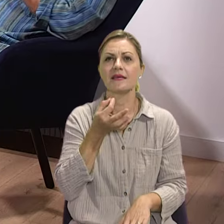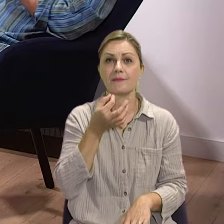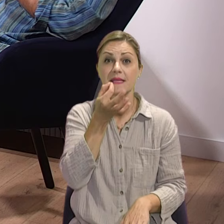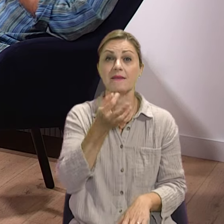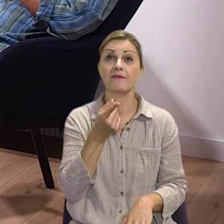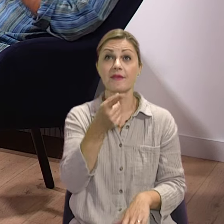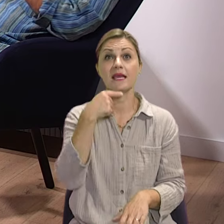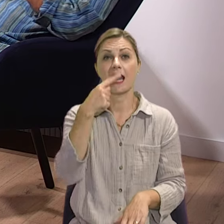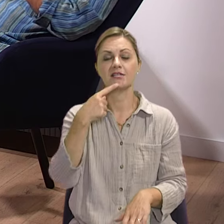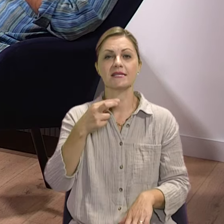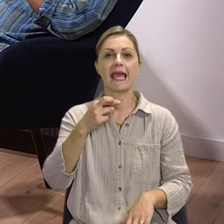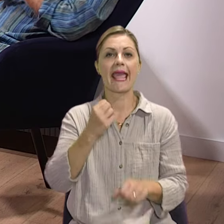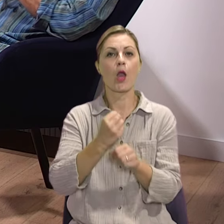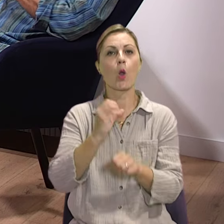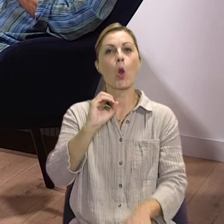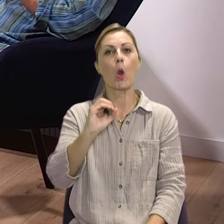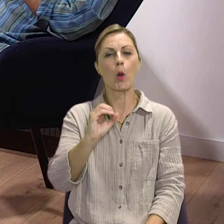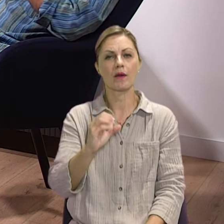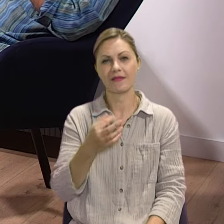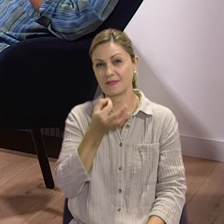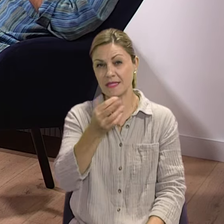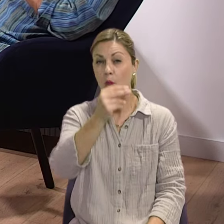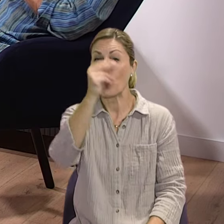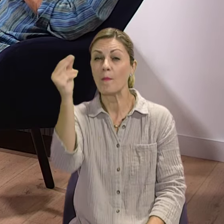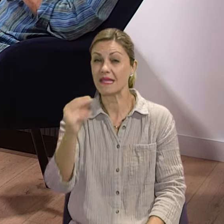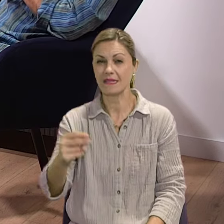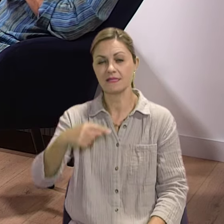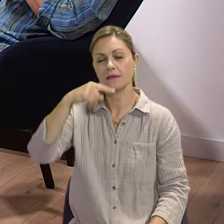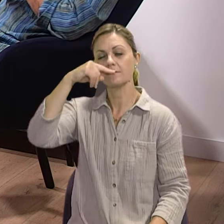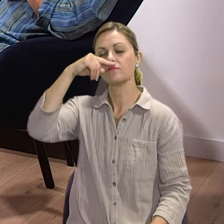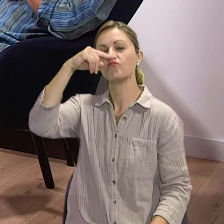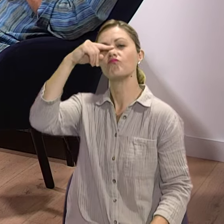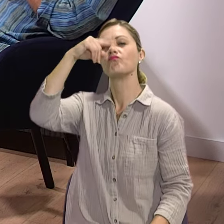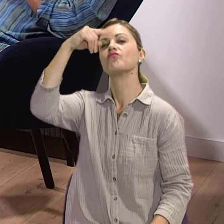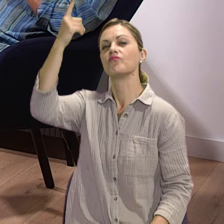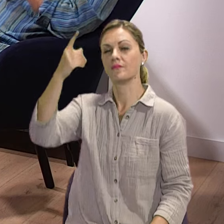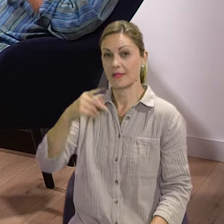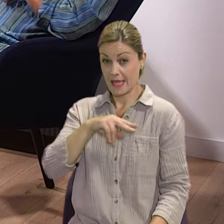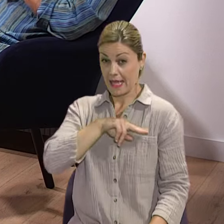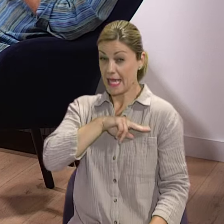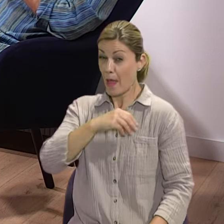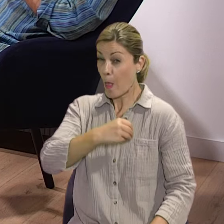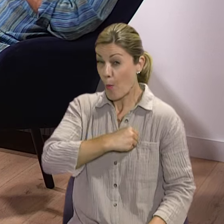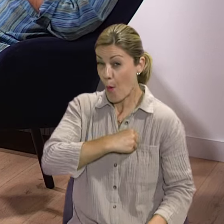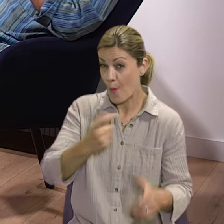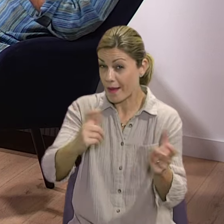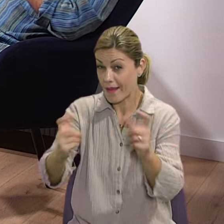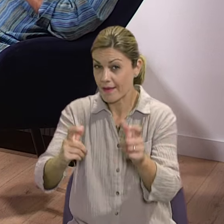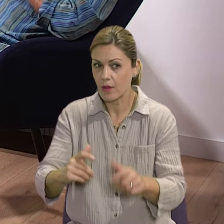li glazbenici narcisoidni? Jesu. Poprilično. Jesu. Ima dželozije među njima? Ima dželozije,